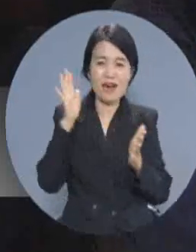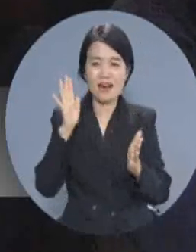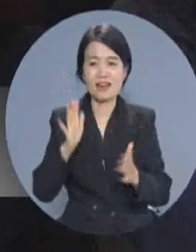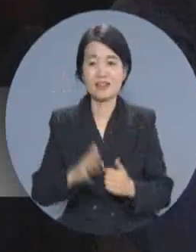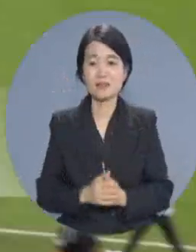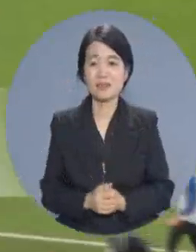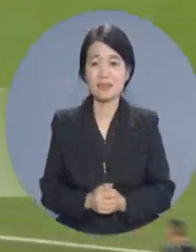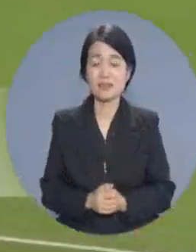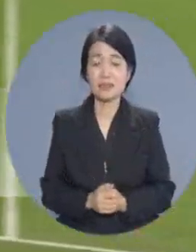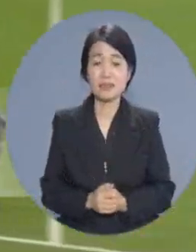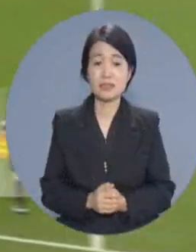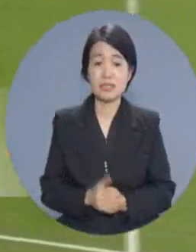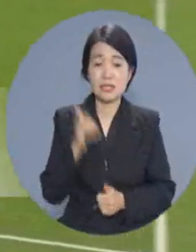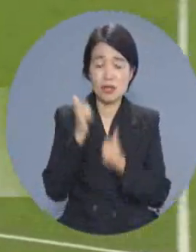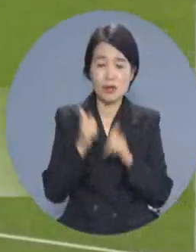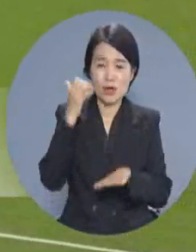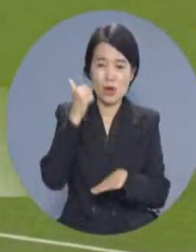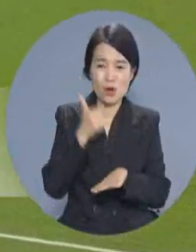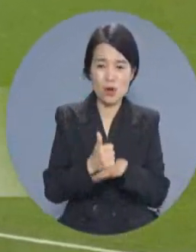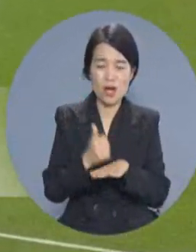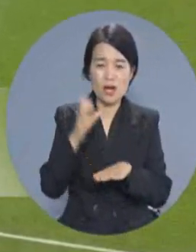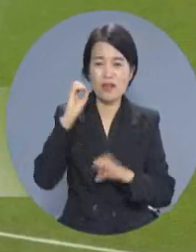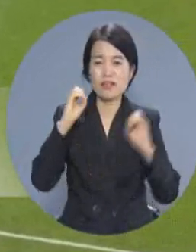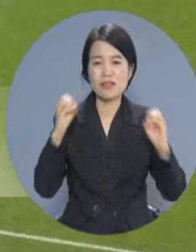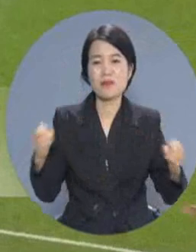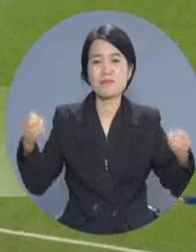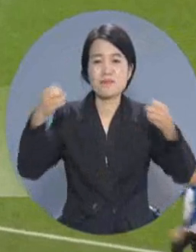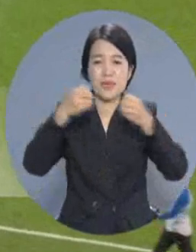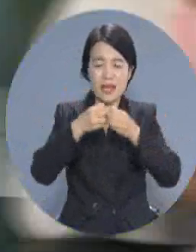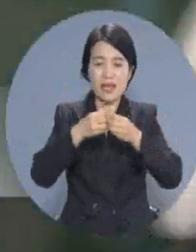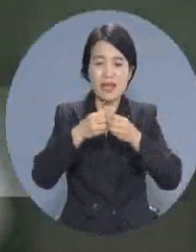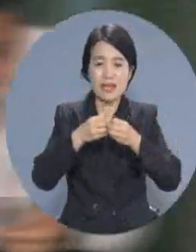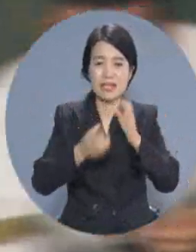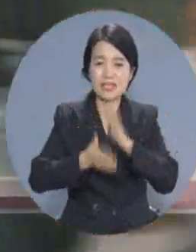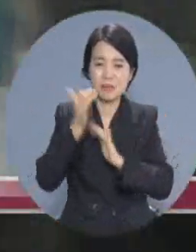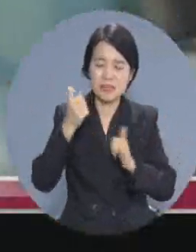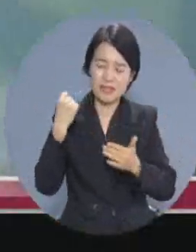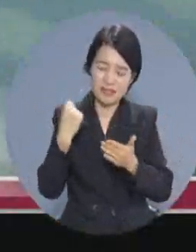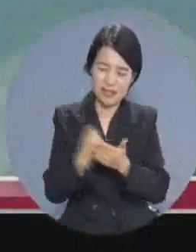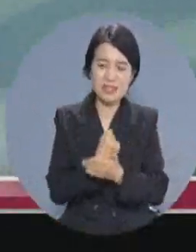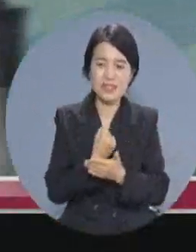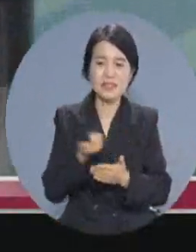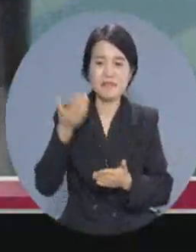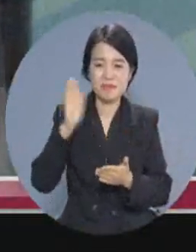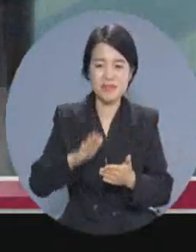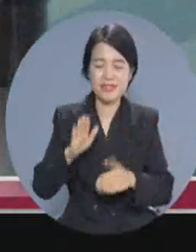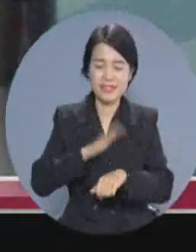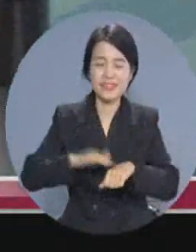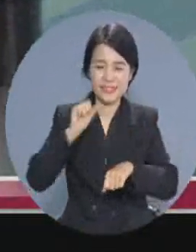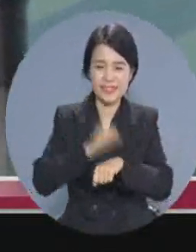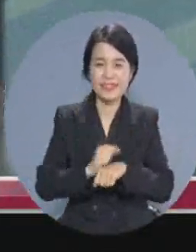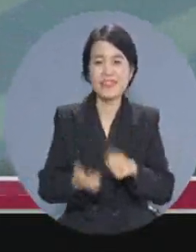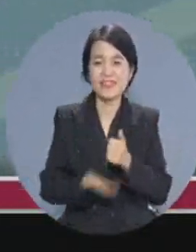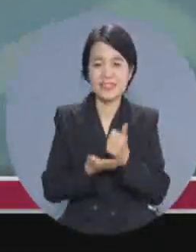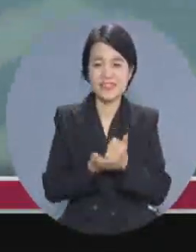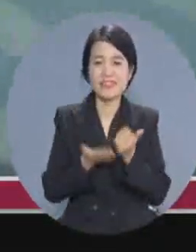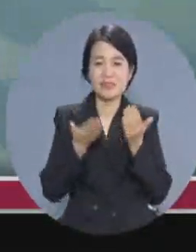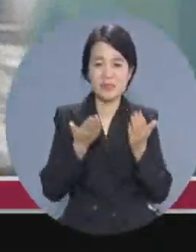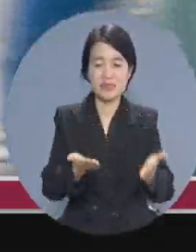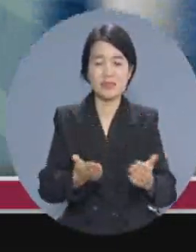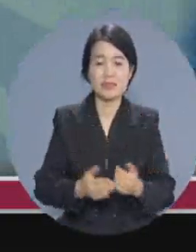뜨거웠습니다. 경기 결과는 0-0 무승부. 시민들은 아쉽지만 잘 싸웠다는 말을